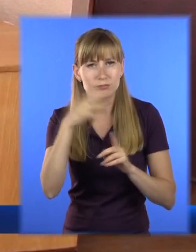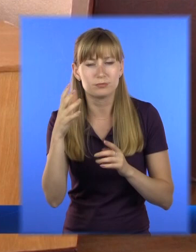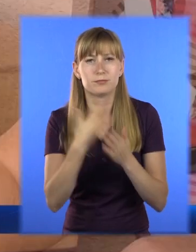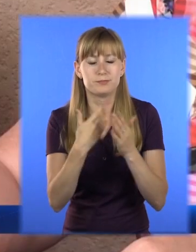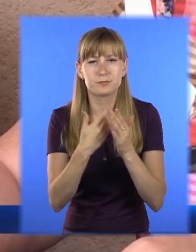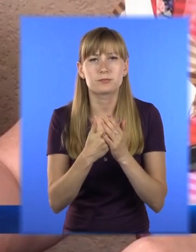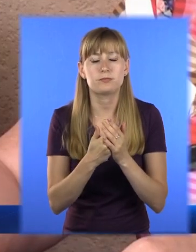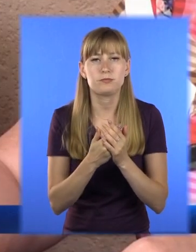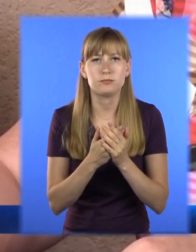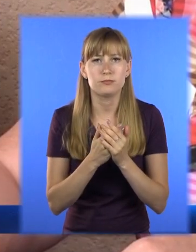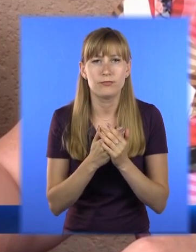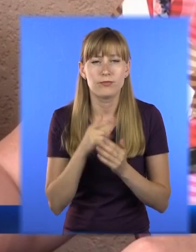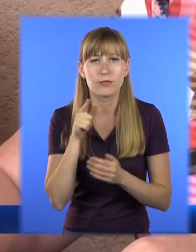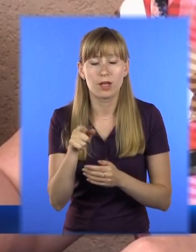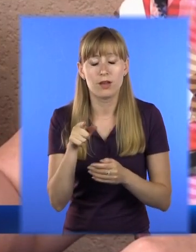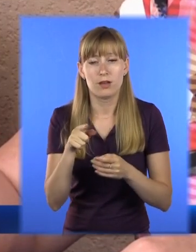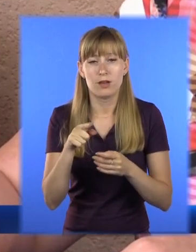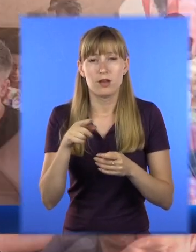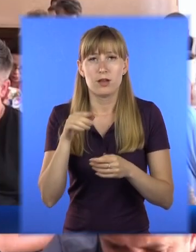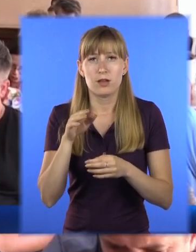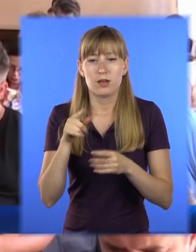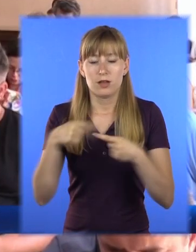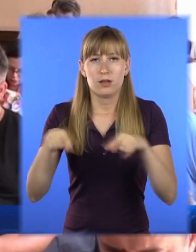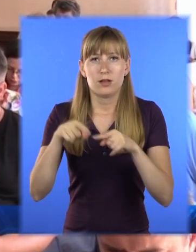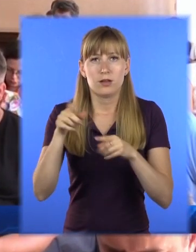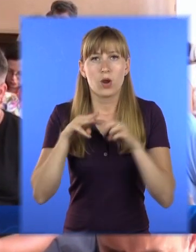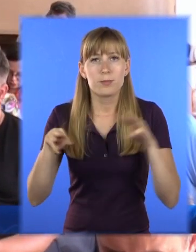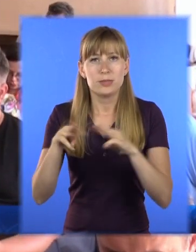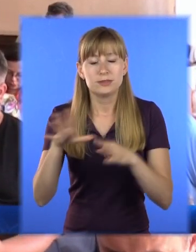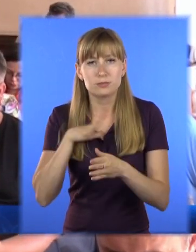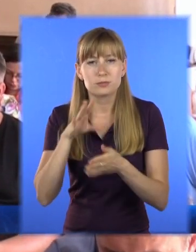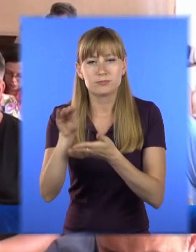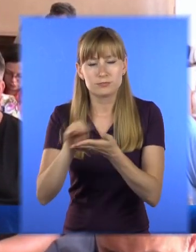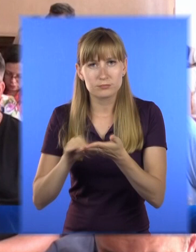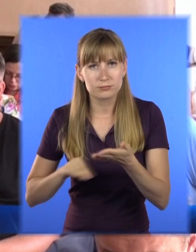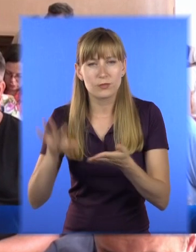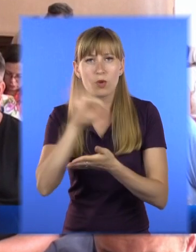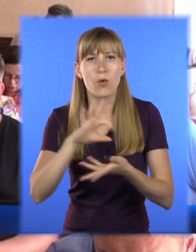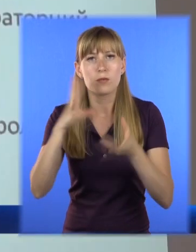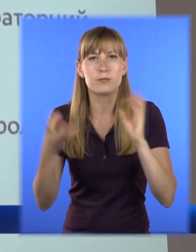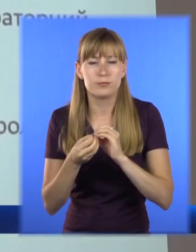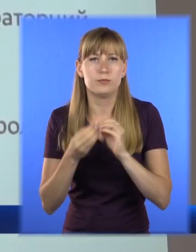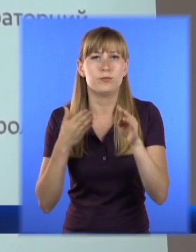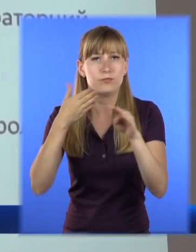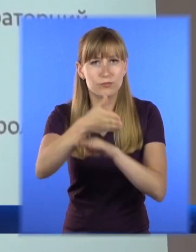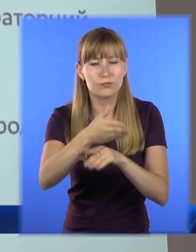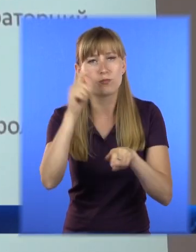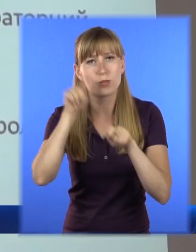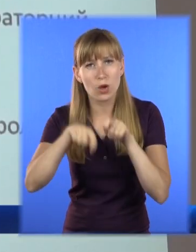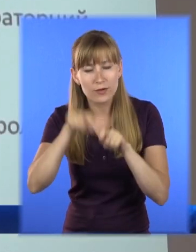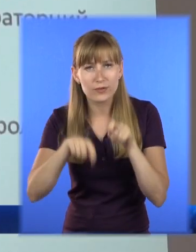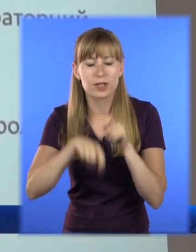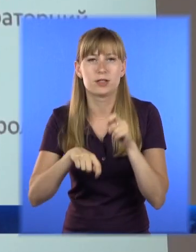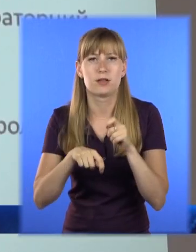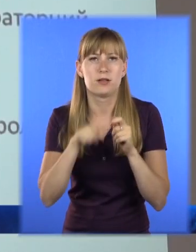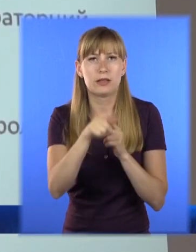Охотнікова. На засіданні робочої групи фахівці відзвітували про результат інспекції на підприємствах. З останніх перевірок на